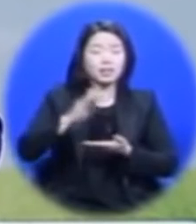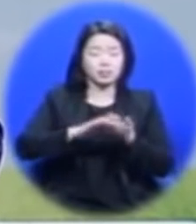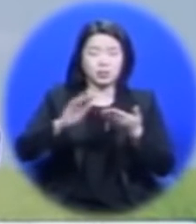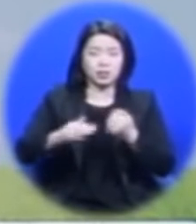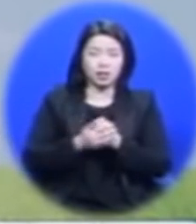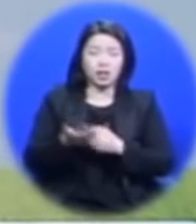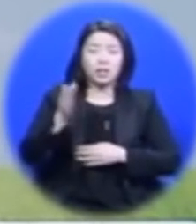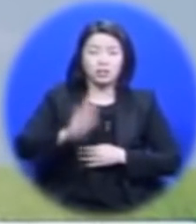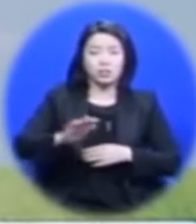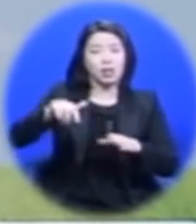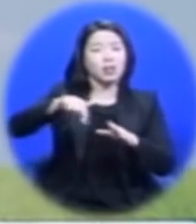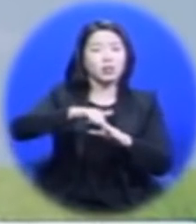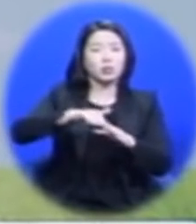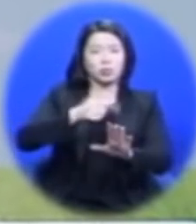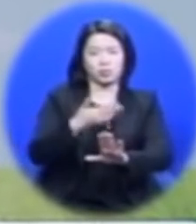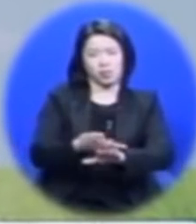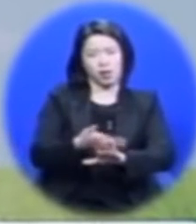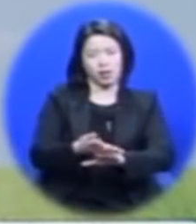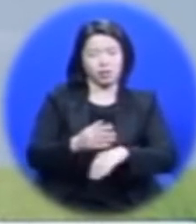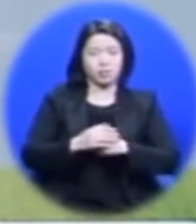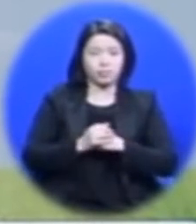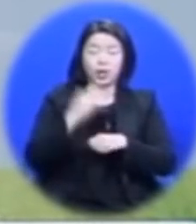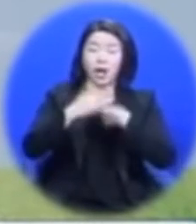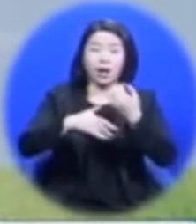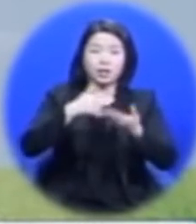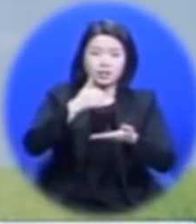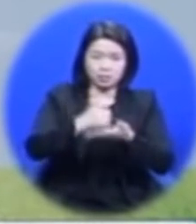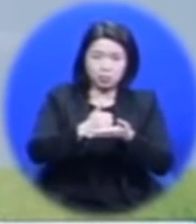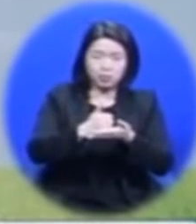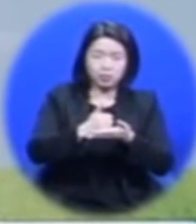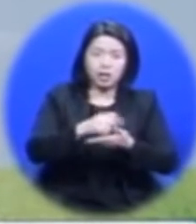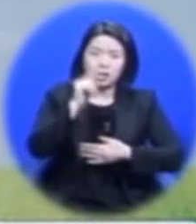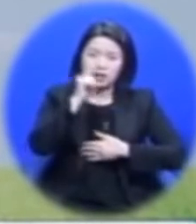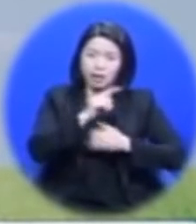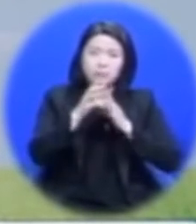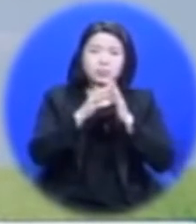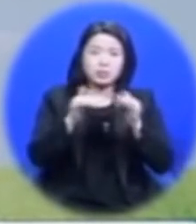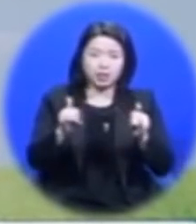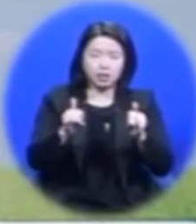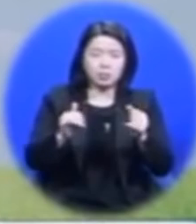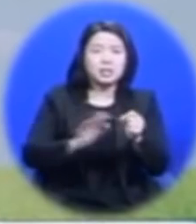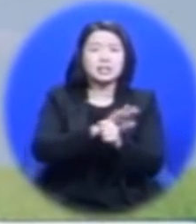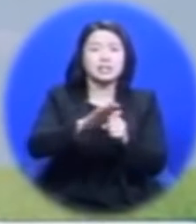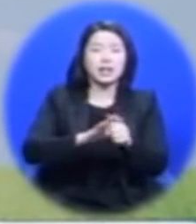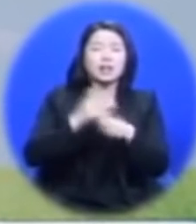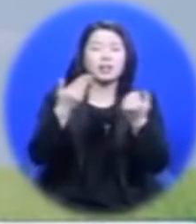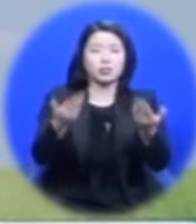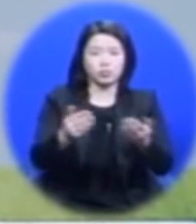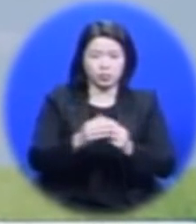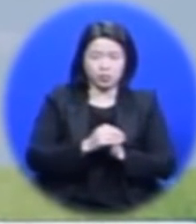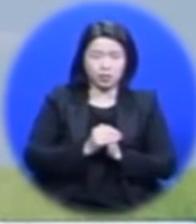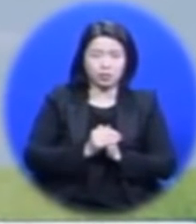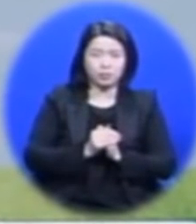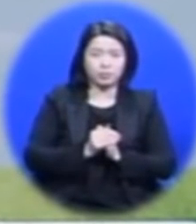근데 기독교는 달라요. 하나님은 나쁜 사람을 사랑하세요.